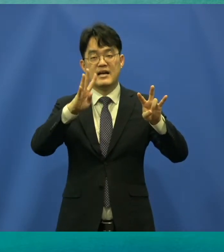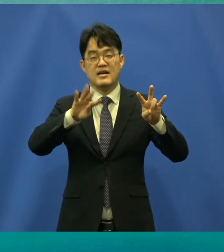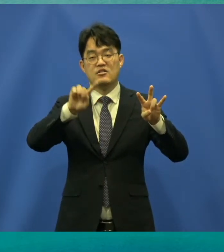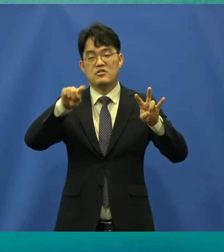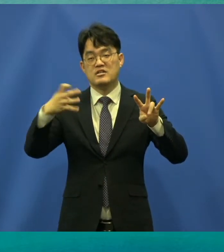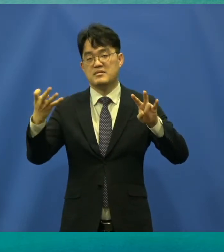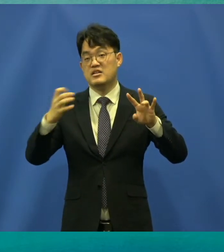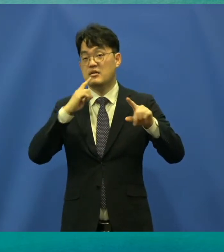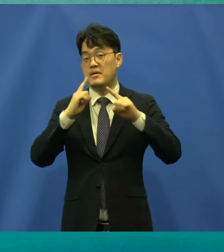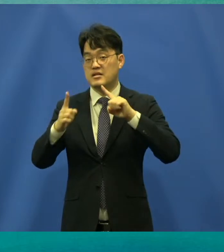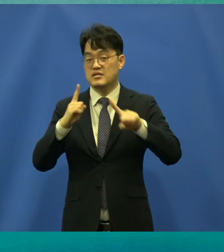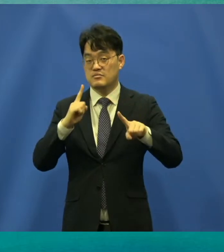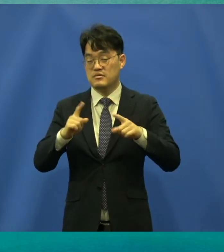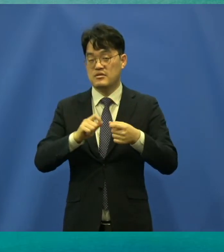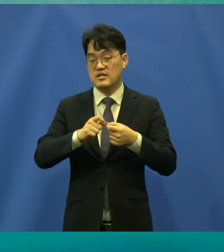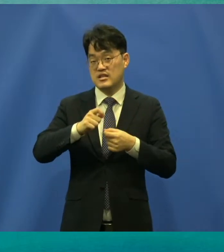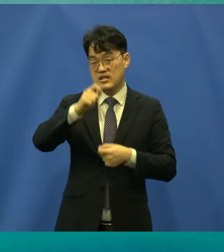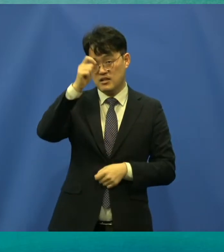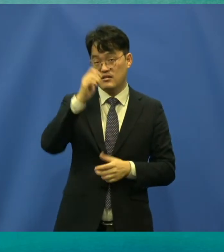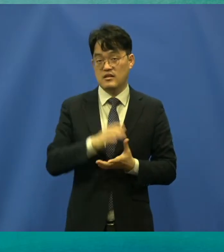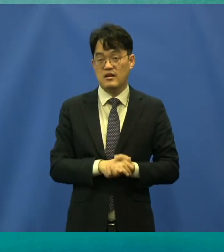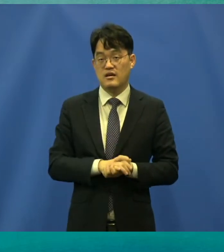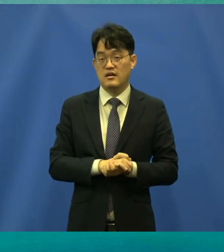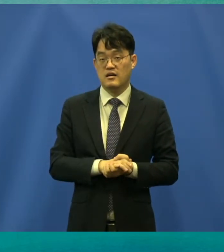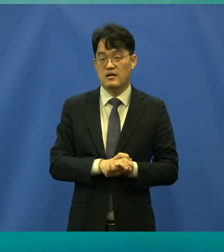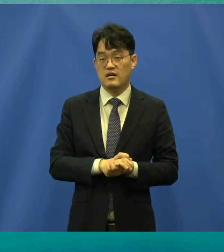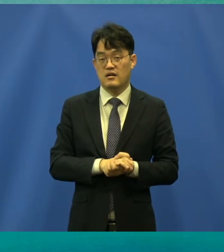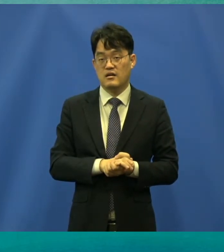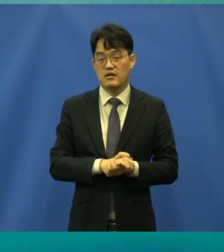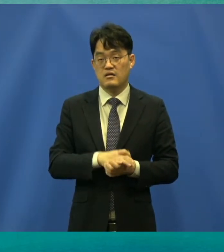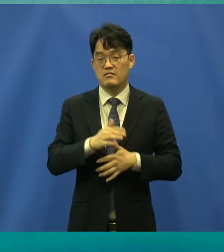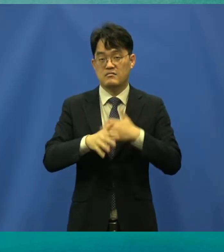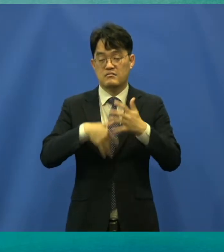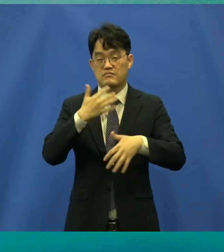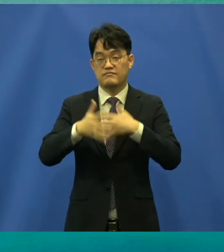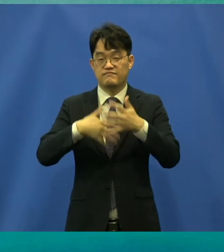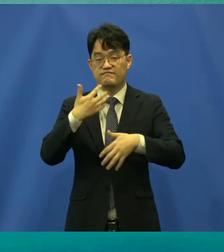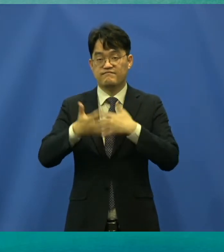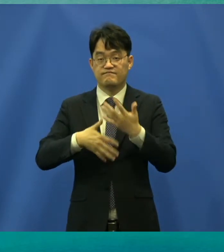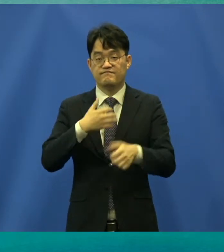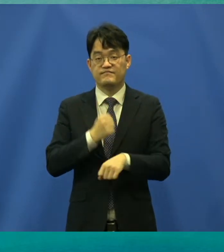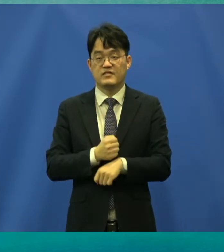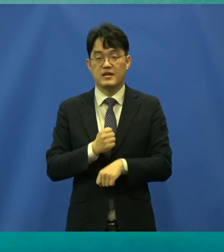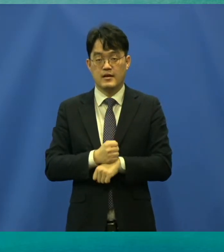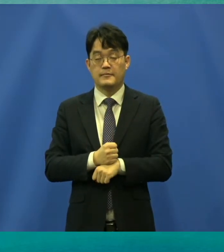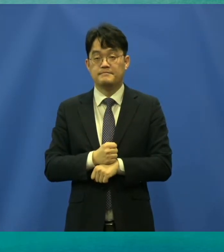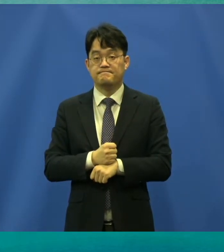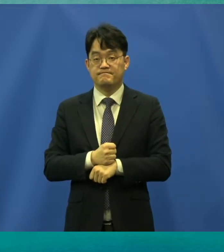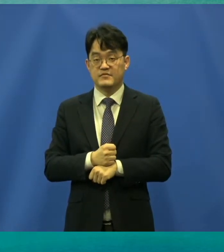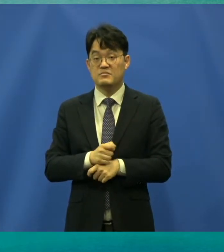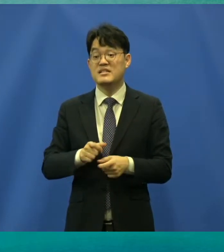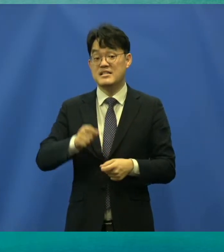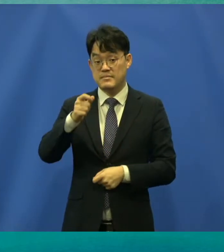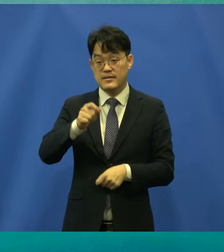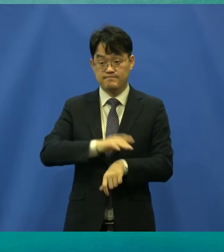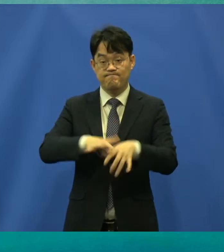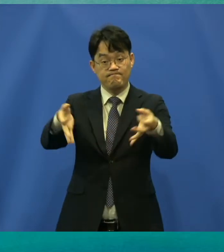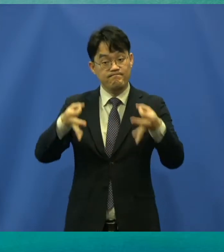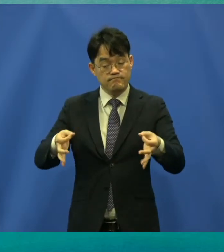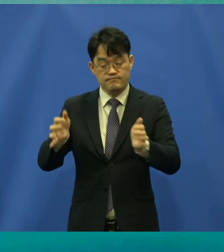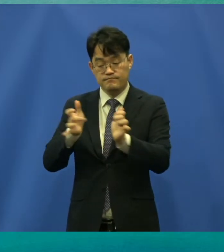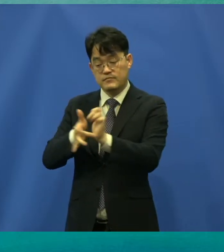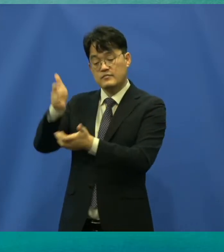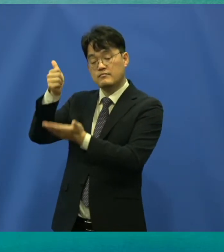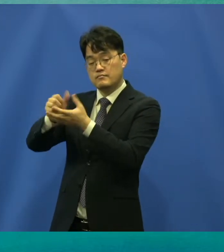한번 읽기를 원하는 마음이 있어서 이 본문을 제가 읽겠습니다. 4절 예수께서